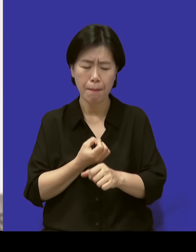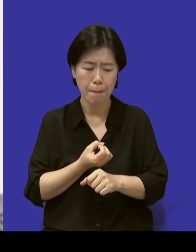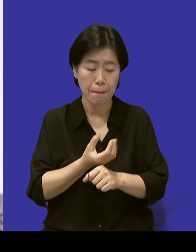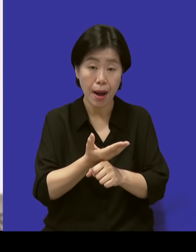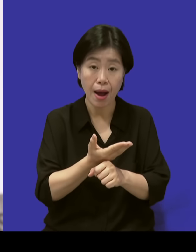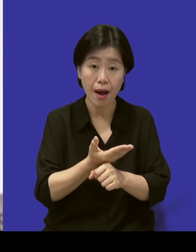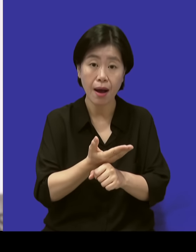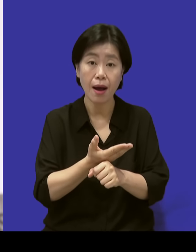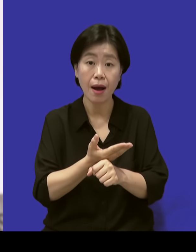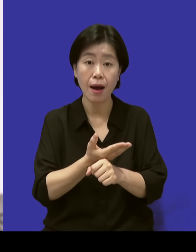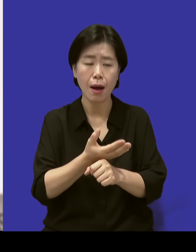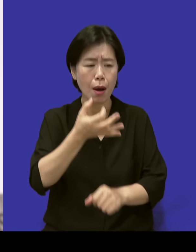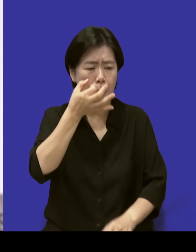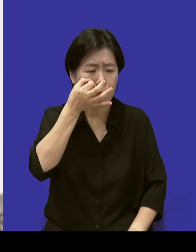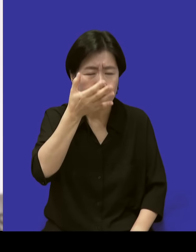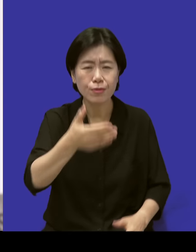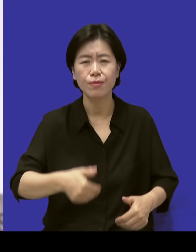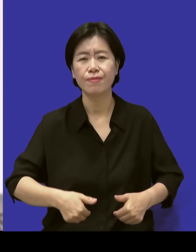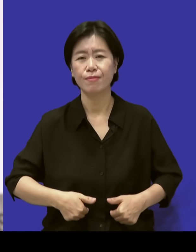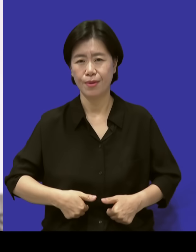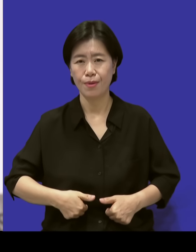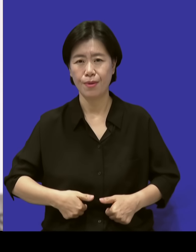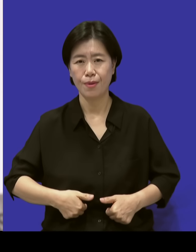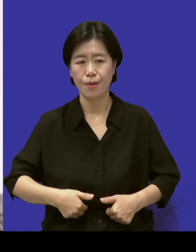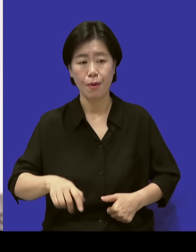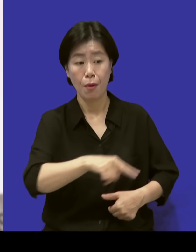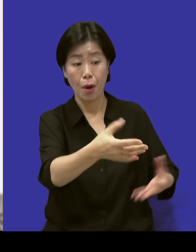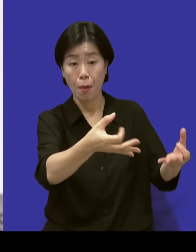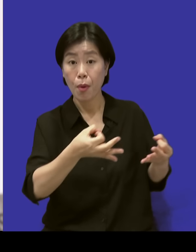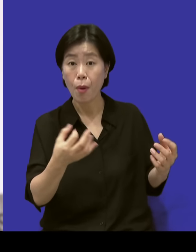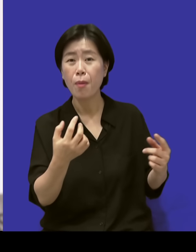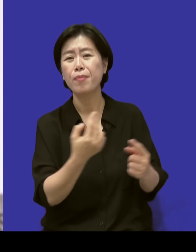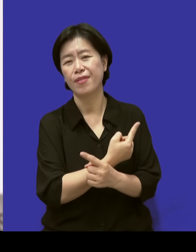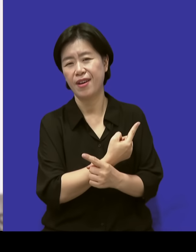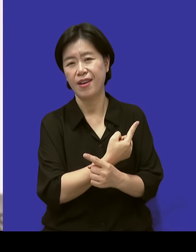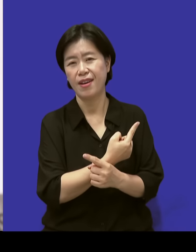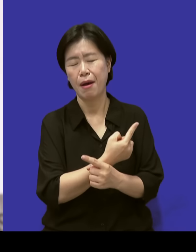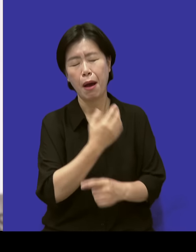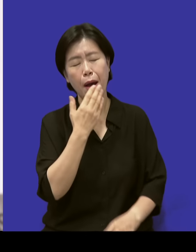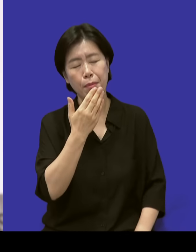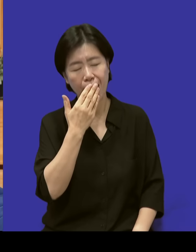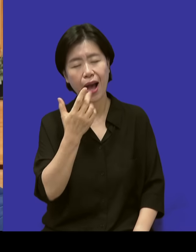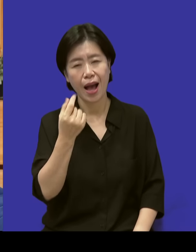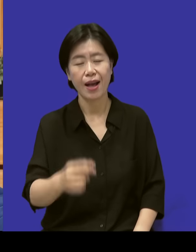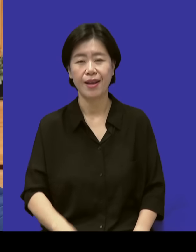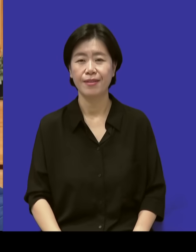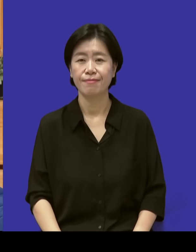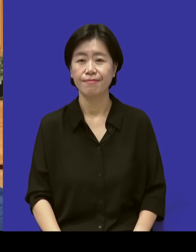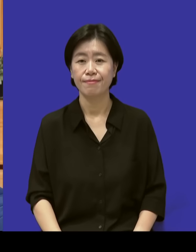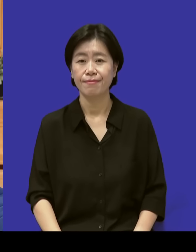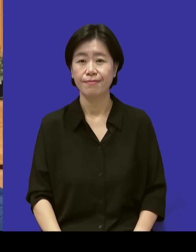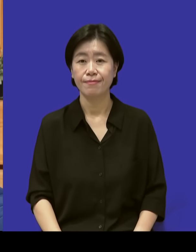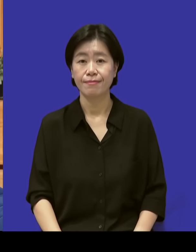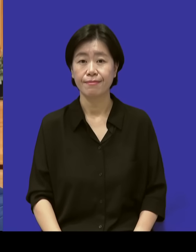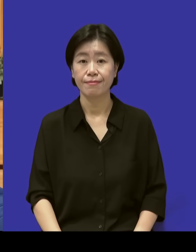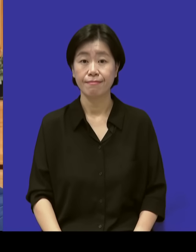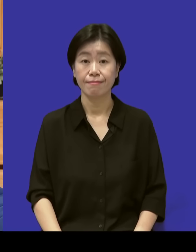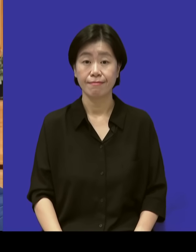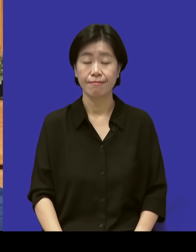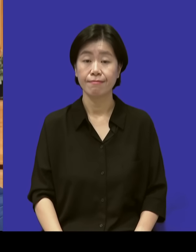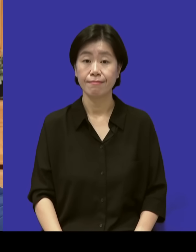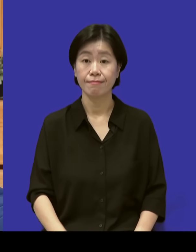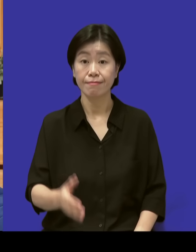사람들을 변화시킬 수 없겠구나. 그렇네요. 그래서 이제 말씀대로 살려고 노력을 하고 있습니다. 예. 그런 결심을 하고 나니까 이제